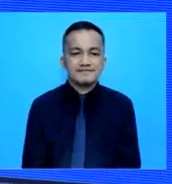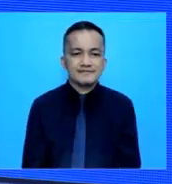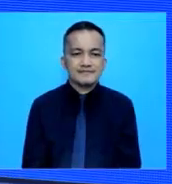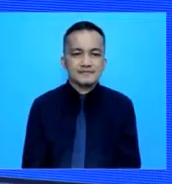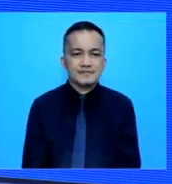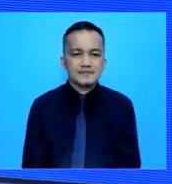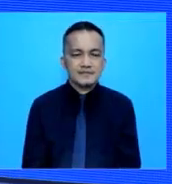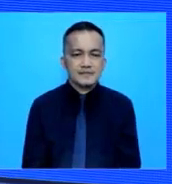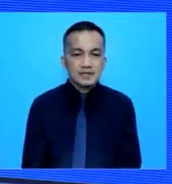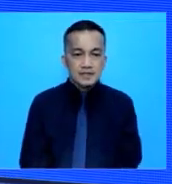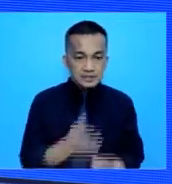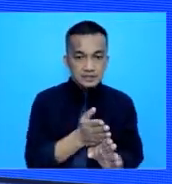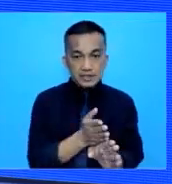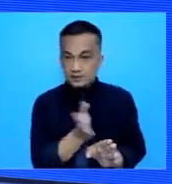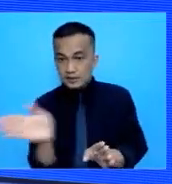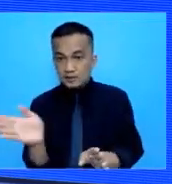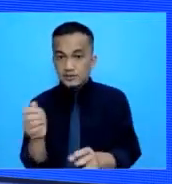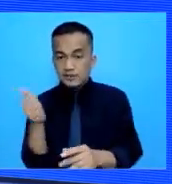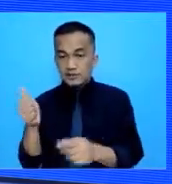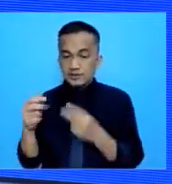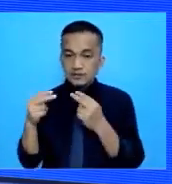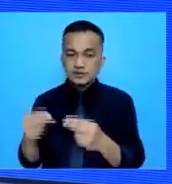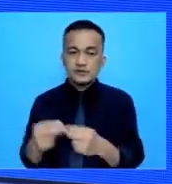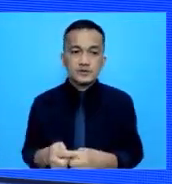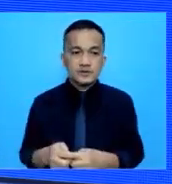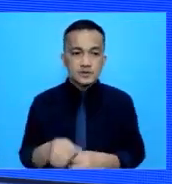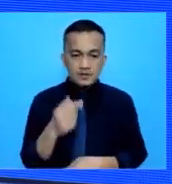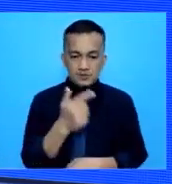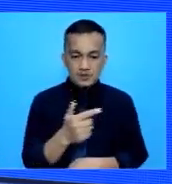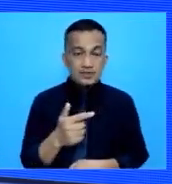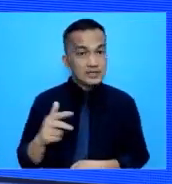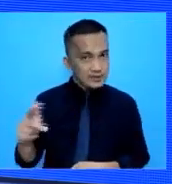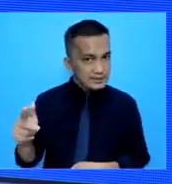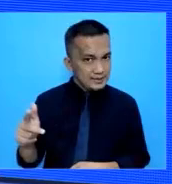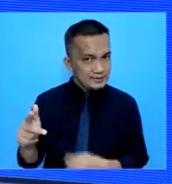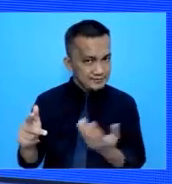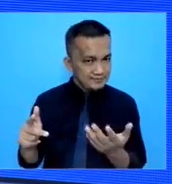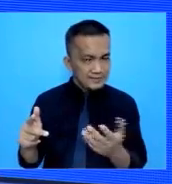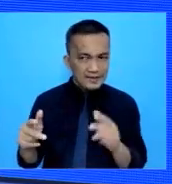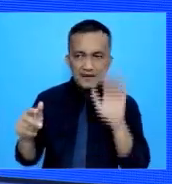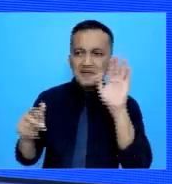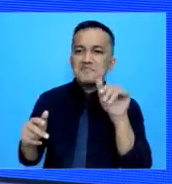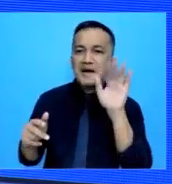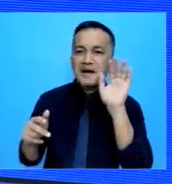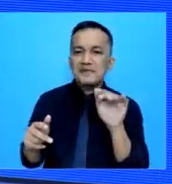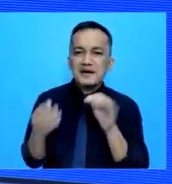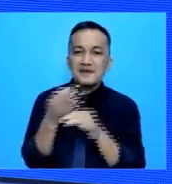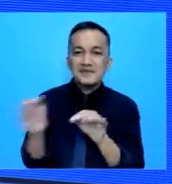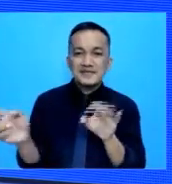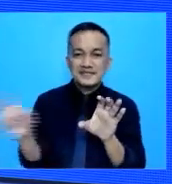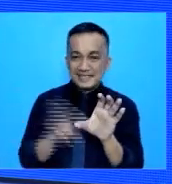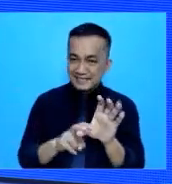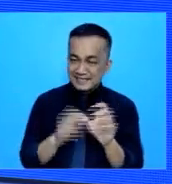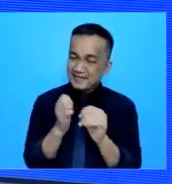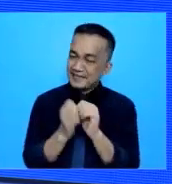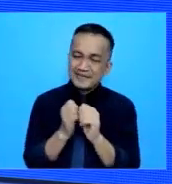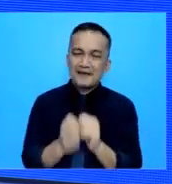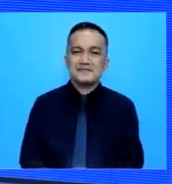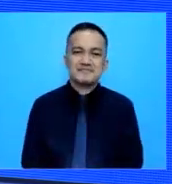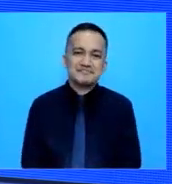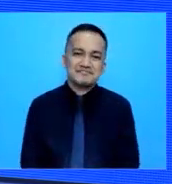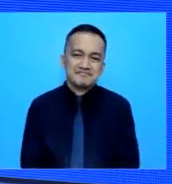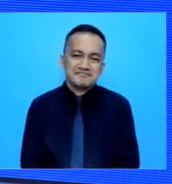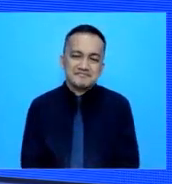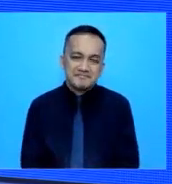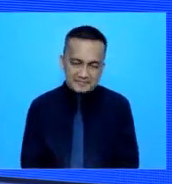Cambio tayo sa ibang balita. Pagpasok ng 2023, goodbye na sa libreng sakay sa EDSA Busway. Balak pa